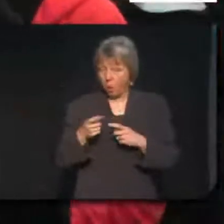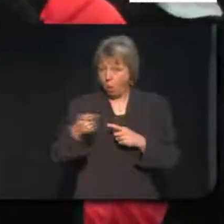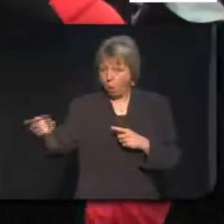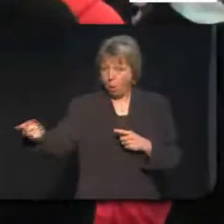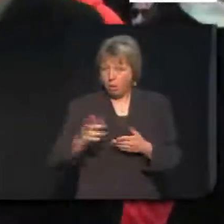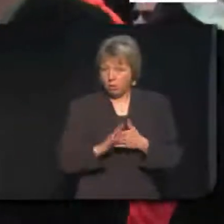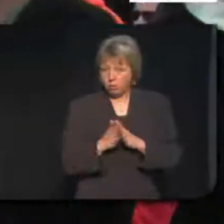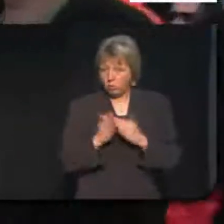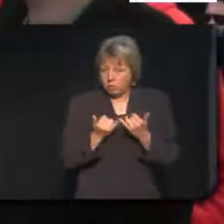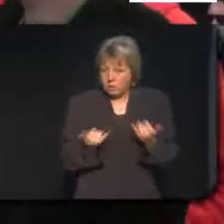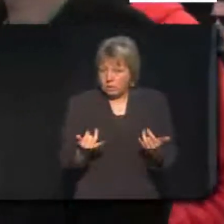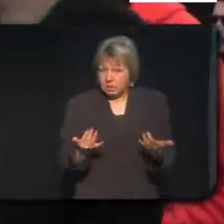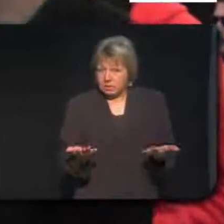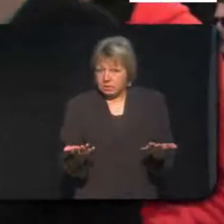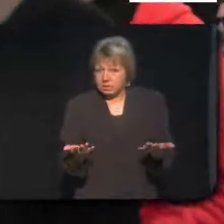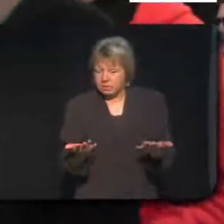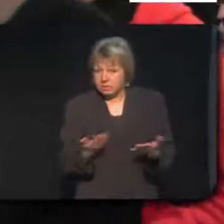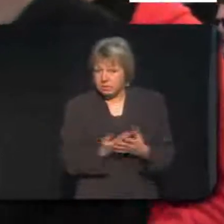werden